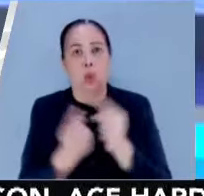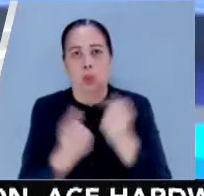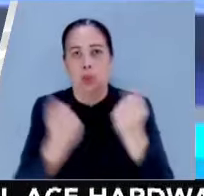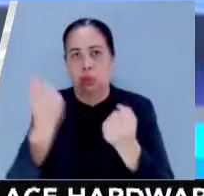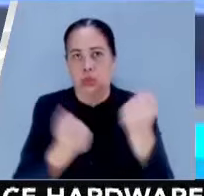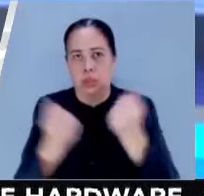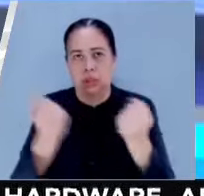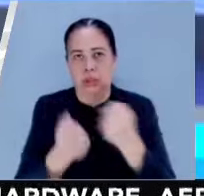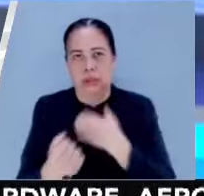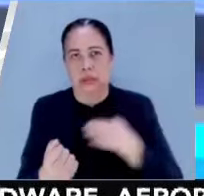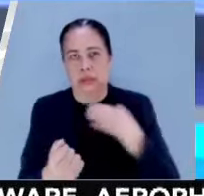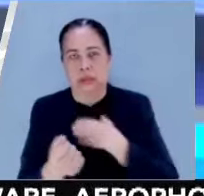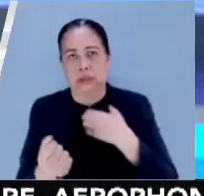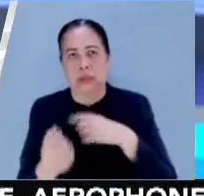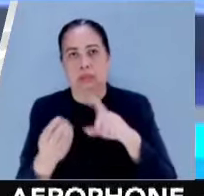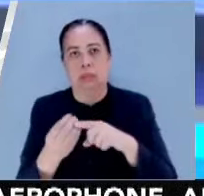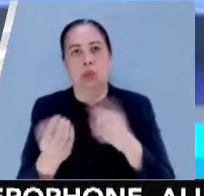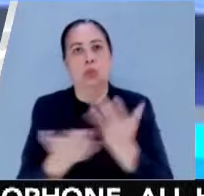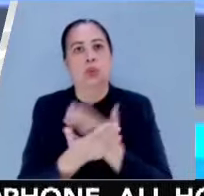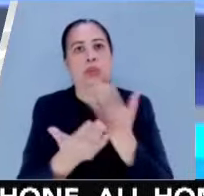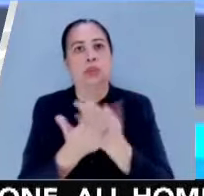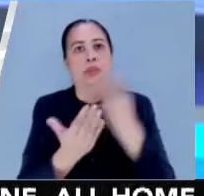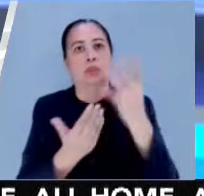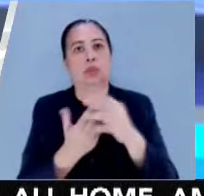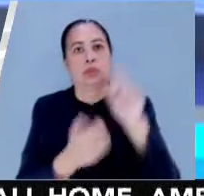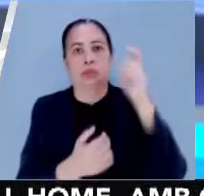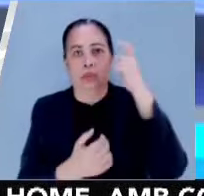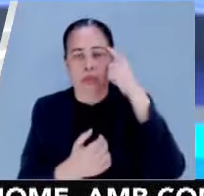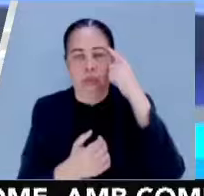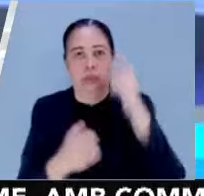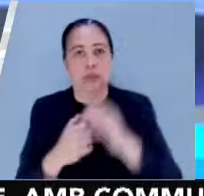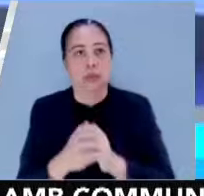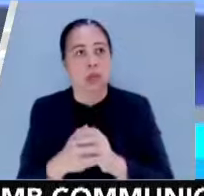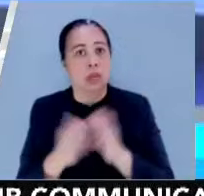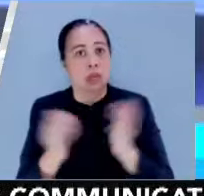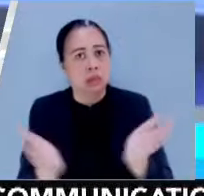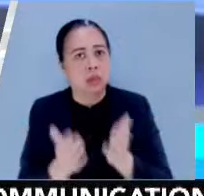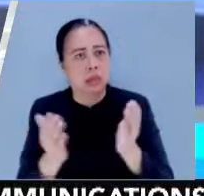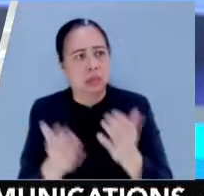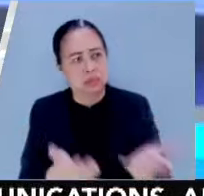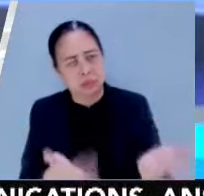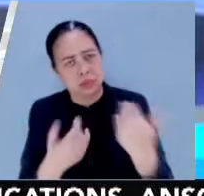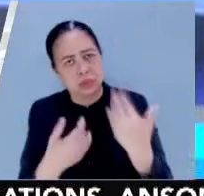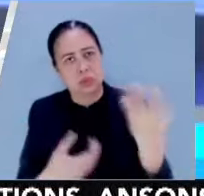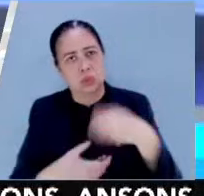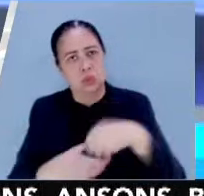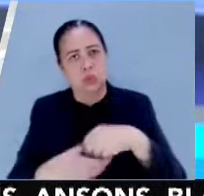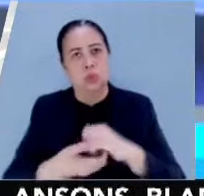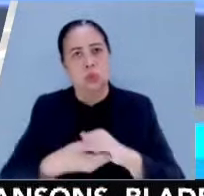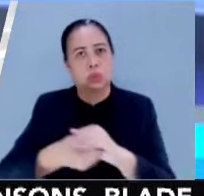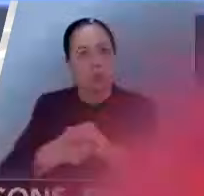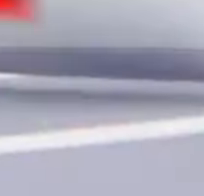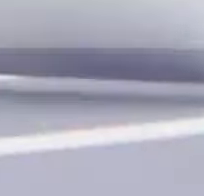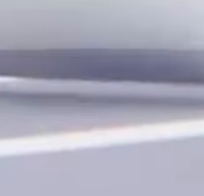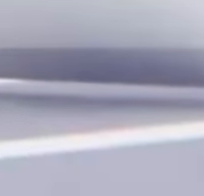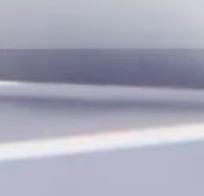consolidation. Ang LTFRB may programa para raw mahikayat ang iba na magpa-consolidate. Nakatutok si Darlene Kai.